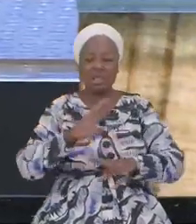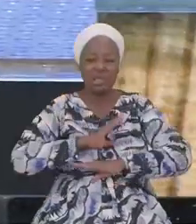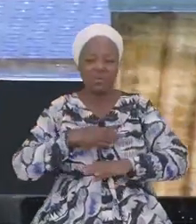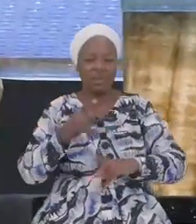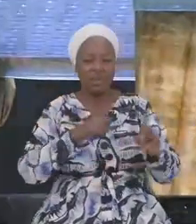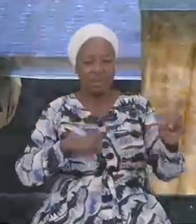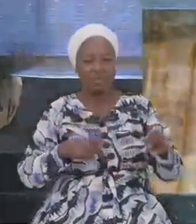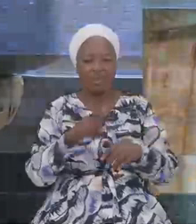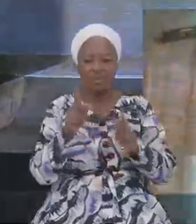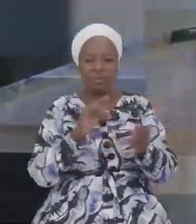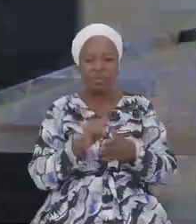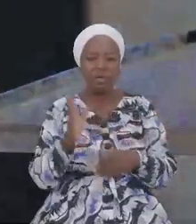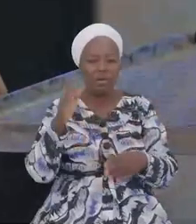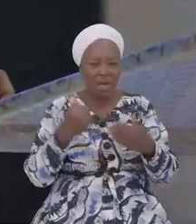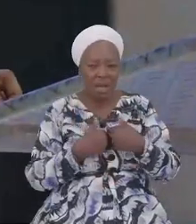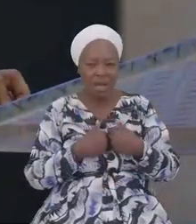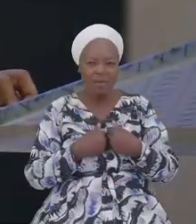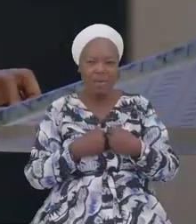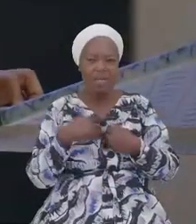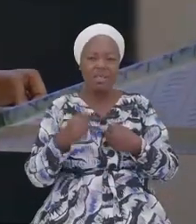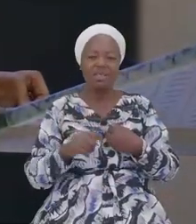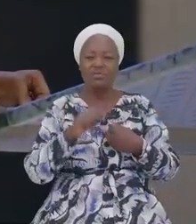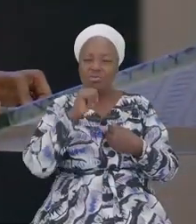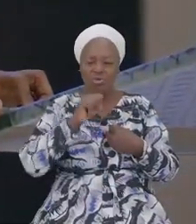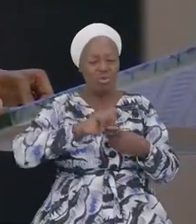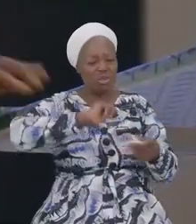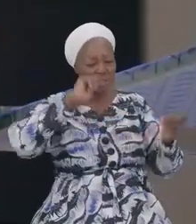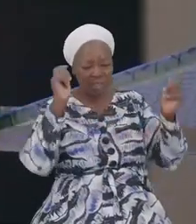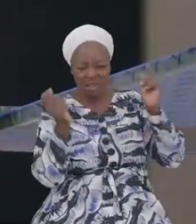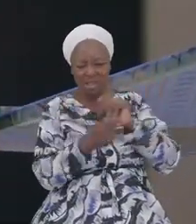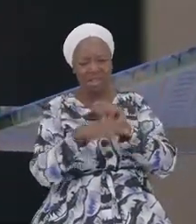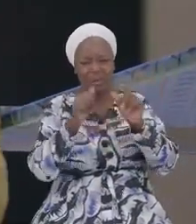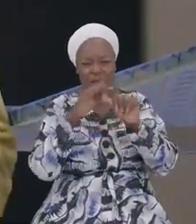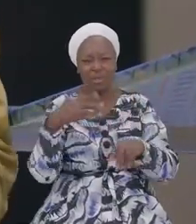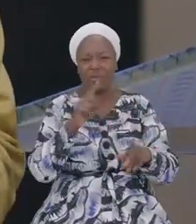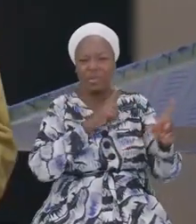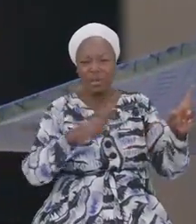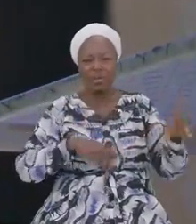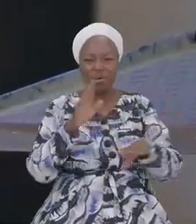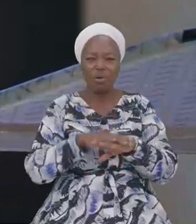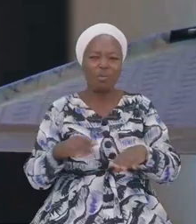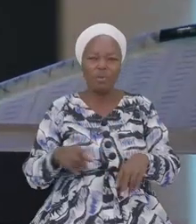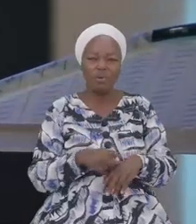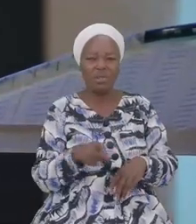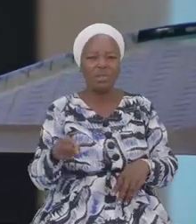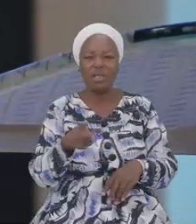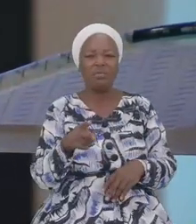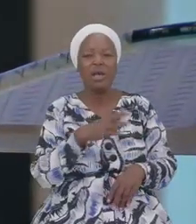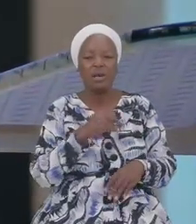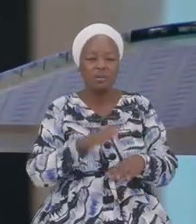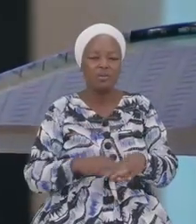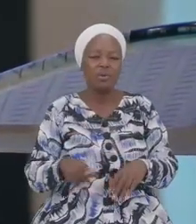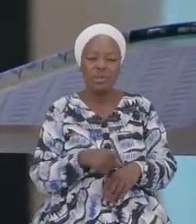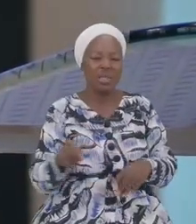là des gens qui auront les bénédictions irréversibles de Dieu sur leur vie.